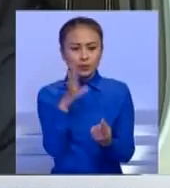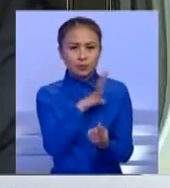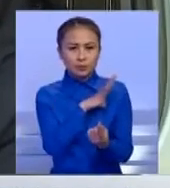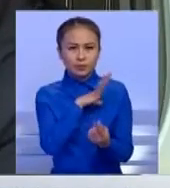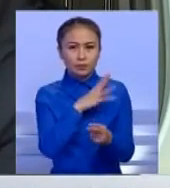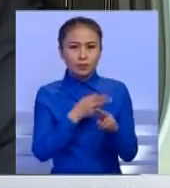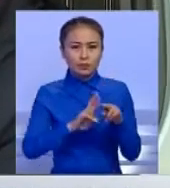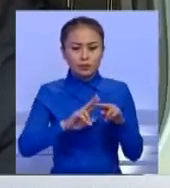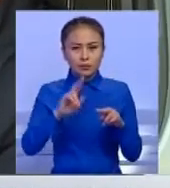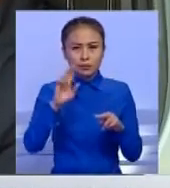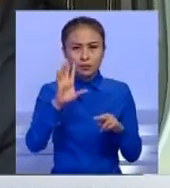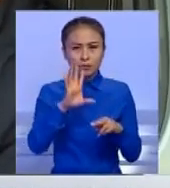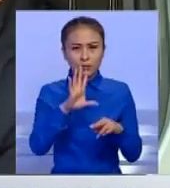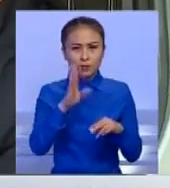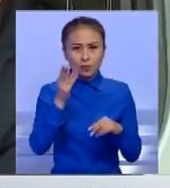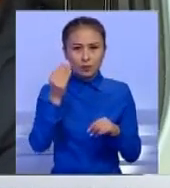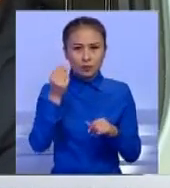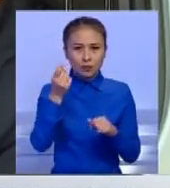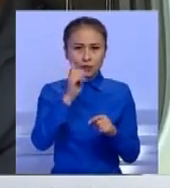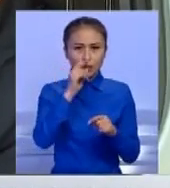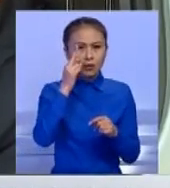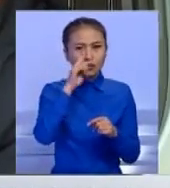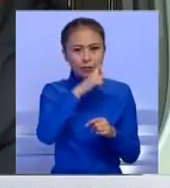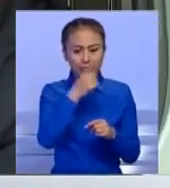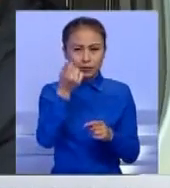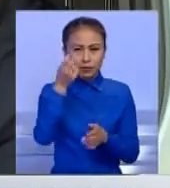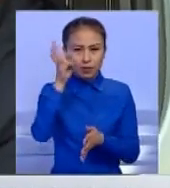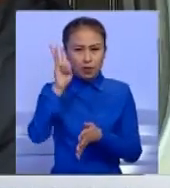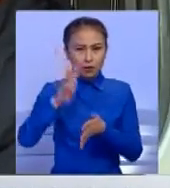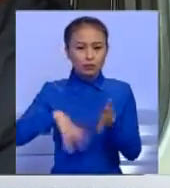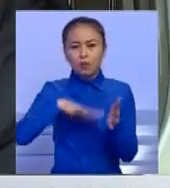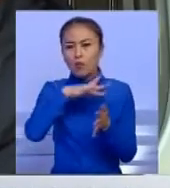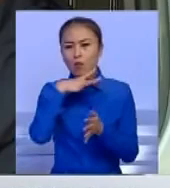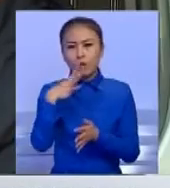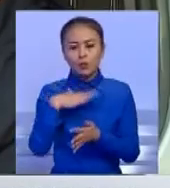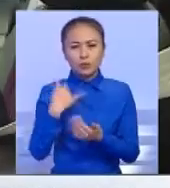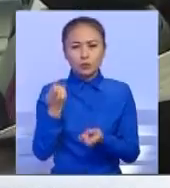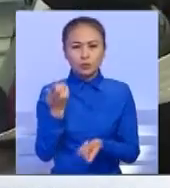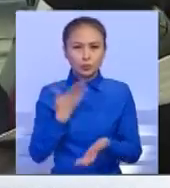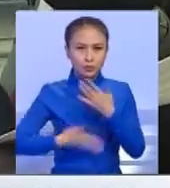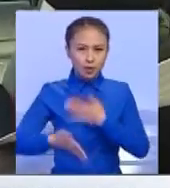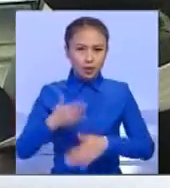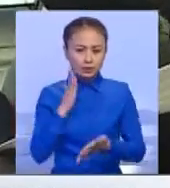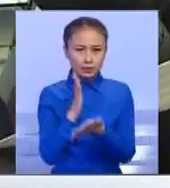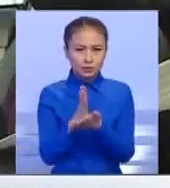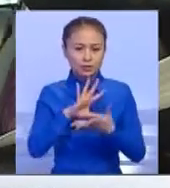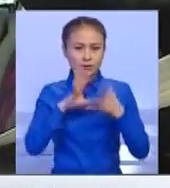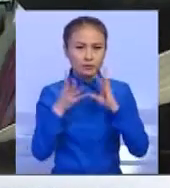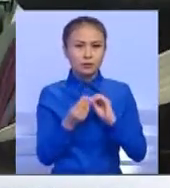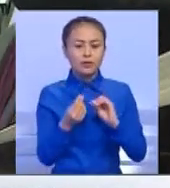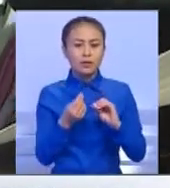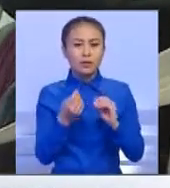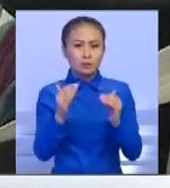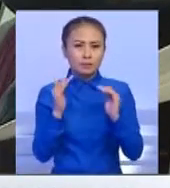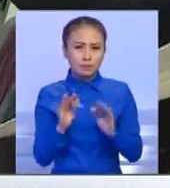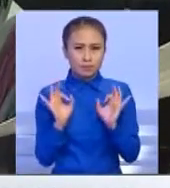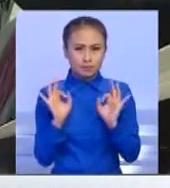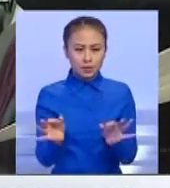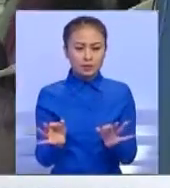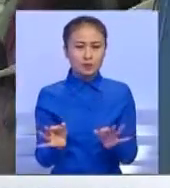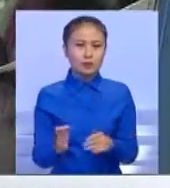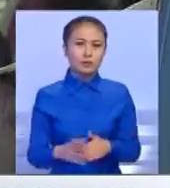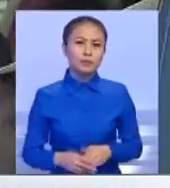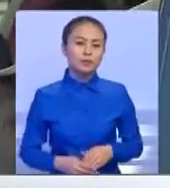кетсең де күндіз соның өзінен бәлен бай мың теңге деп шыға келеді. Ішкен түскеніне өте қуаныштымыз біз шопырлар. Төмендеткен дұрыс болады деп